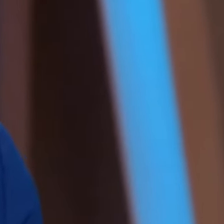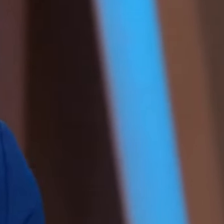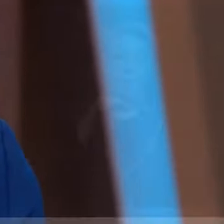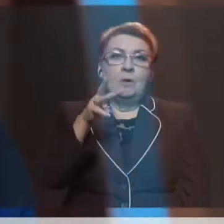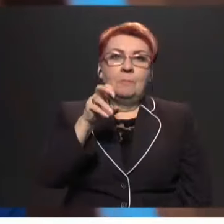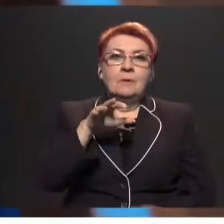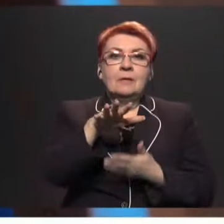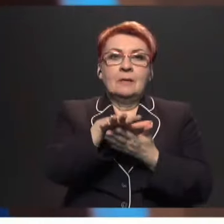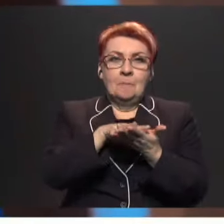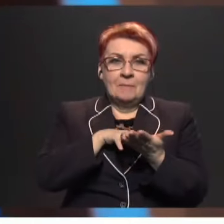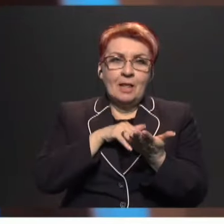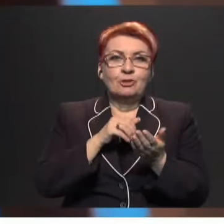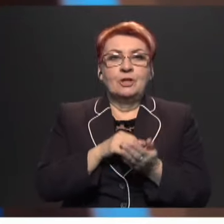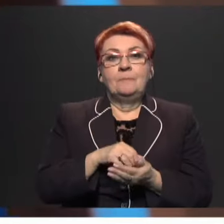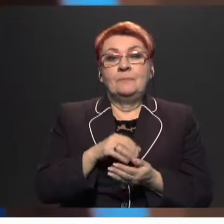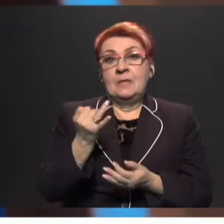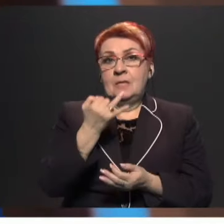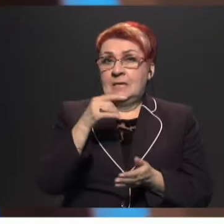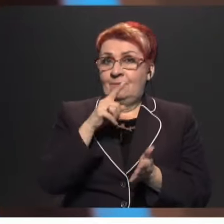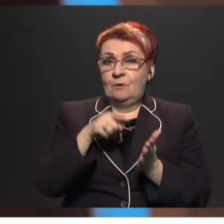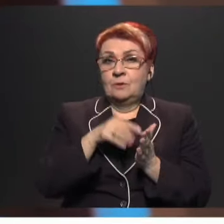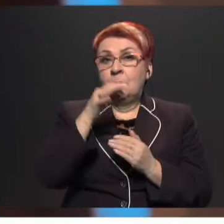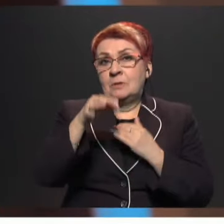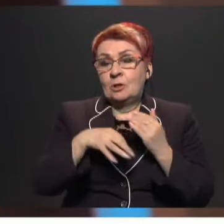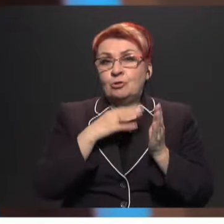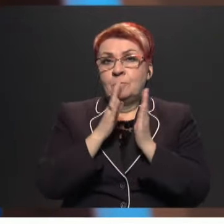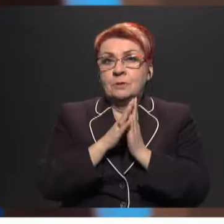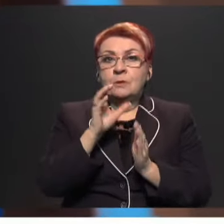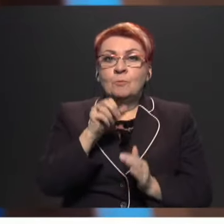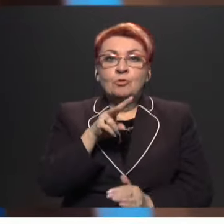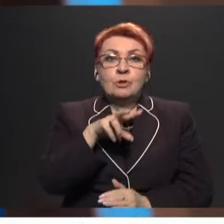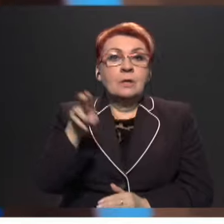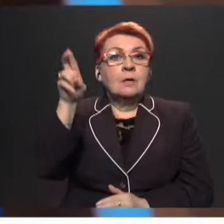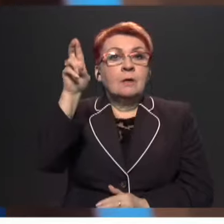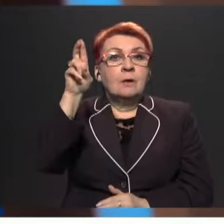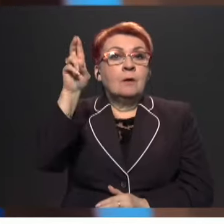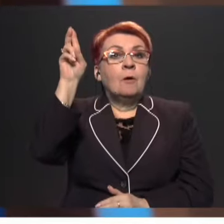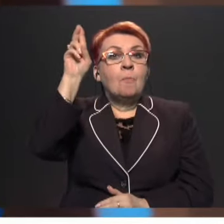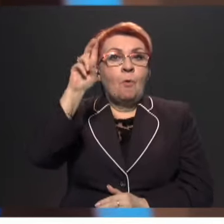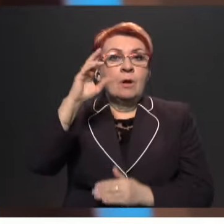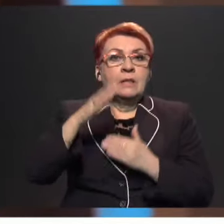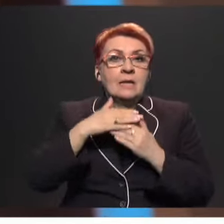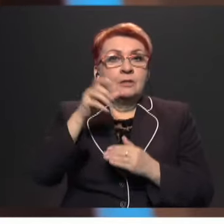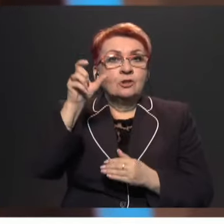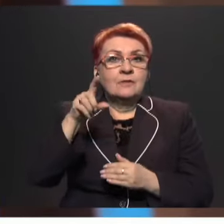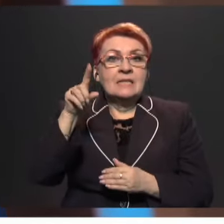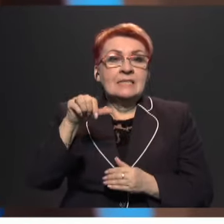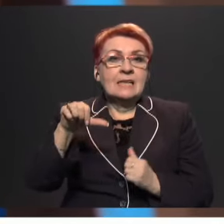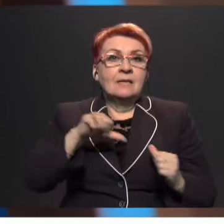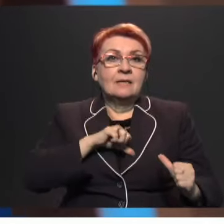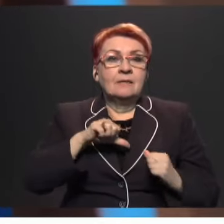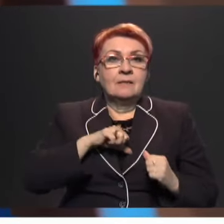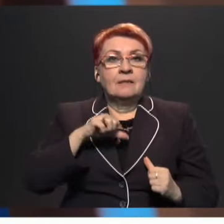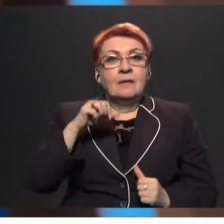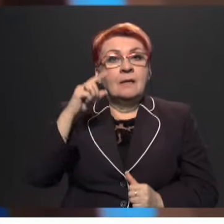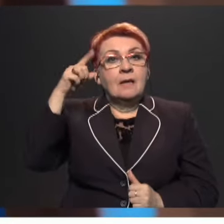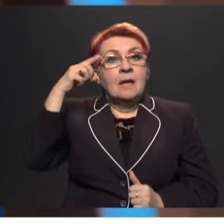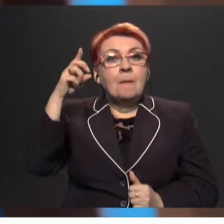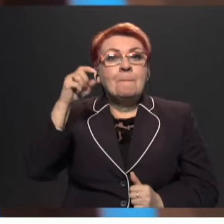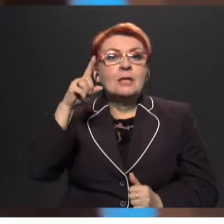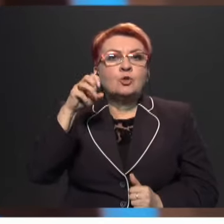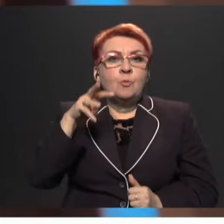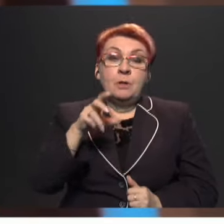вот ВКонтакте у нас пришел вот какой интересный вопрос. Подскажите, пожалуйста, может ли Бог наказать человека за грехи безумием? Например,